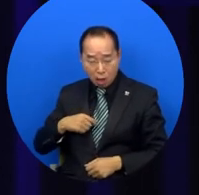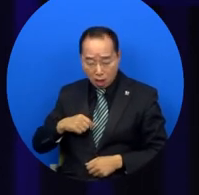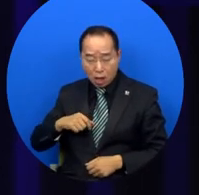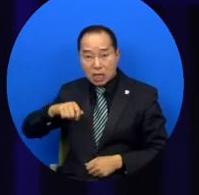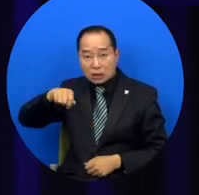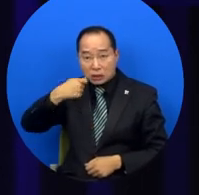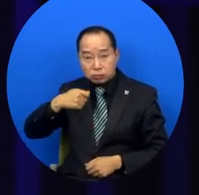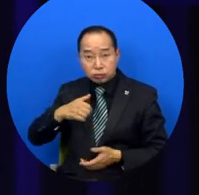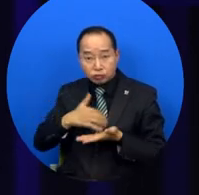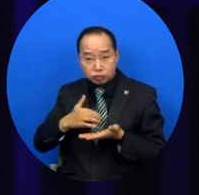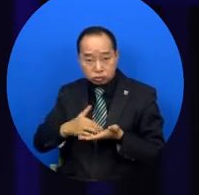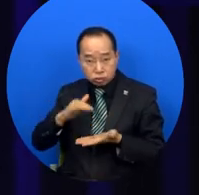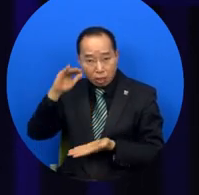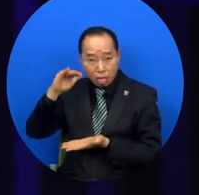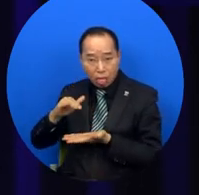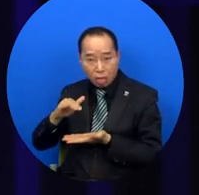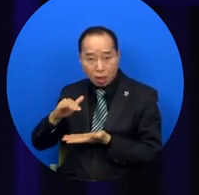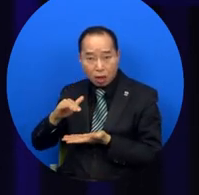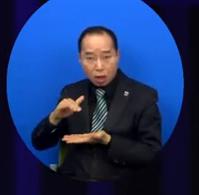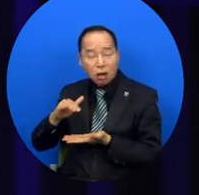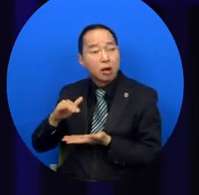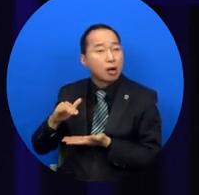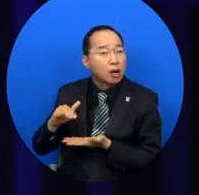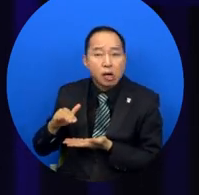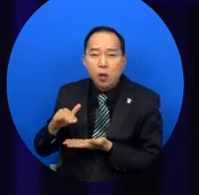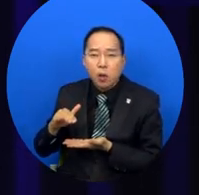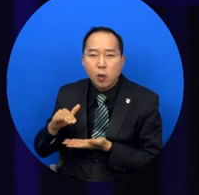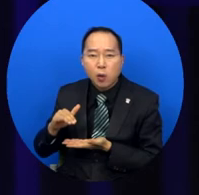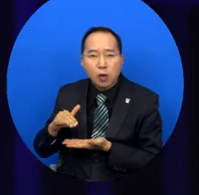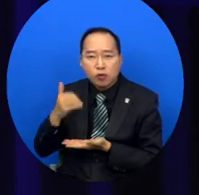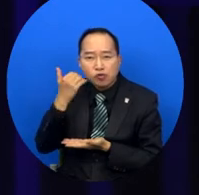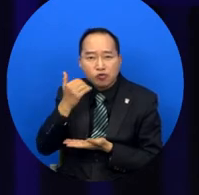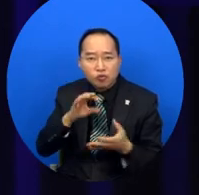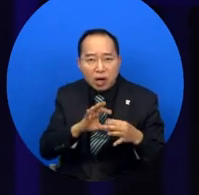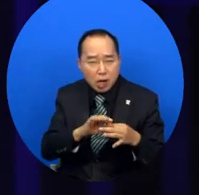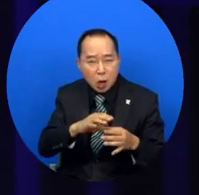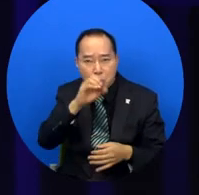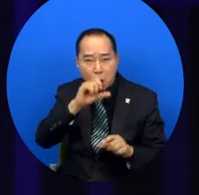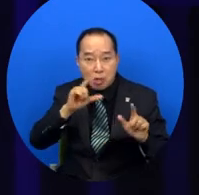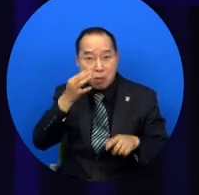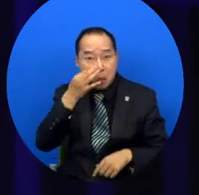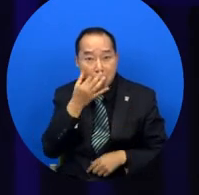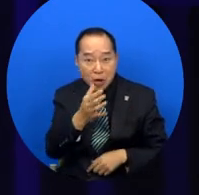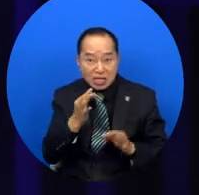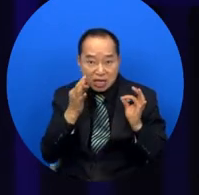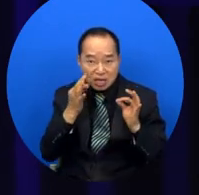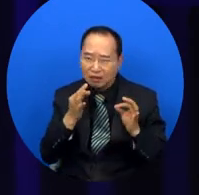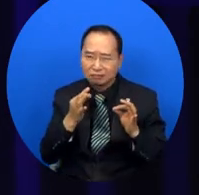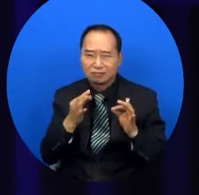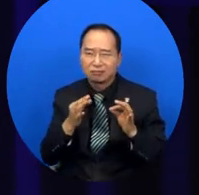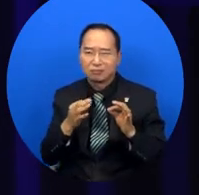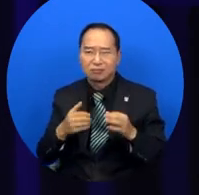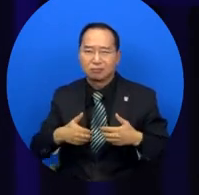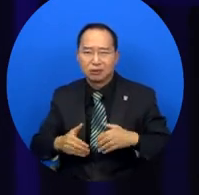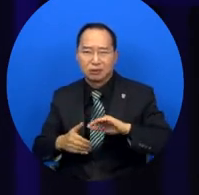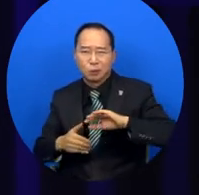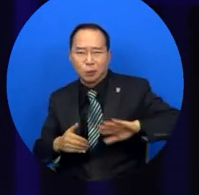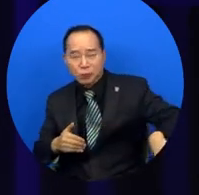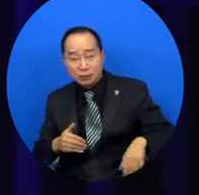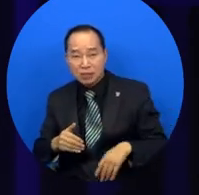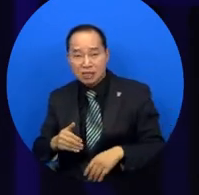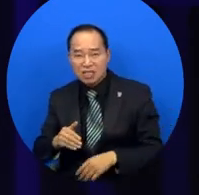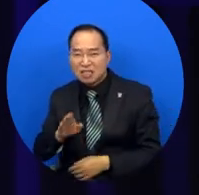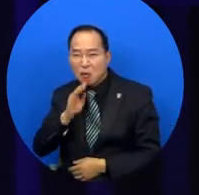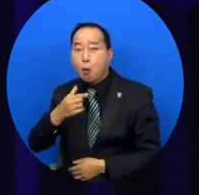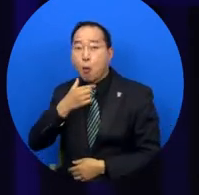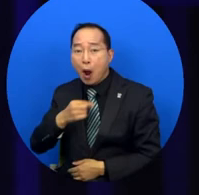그 스푼이 정말 중요해져 버리면 그런 것들은 할 수 없이 밑으로 가게 돼요. 내가 진정으로